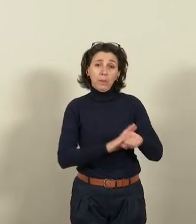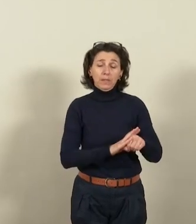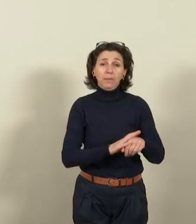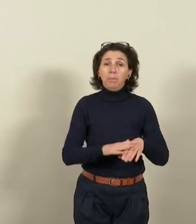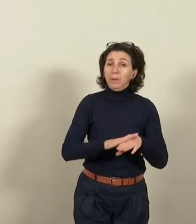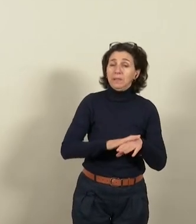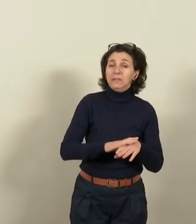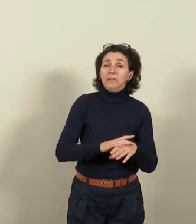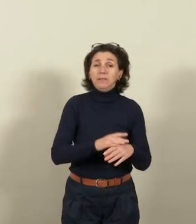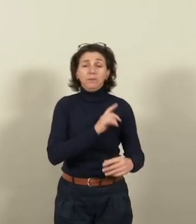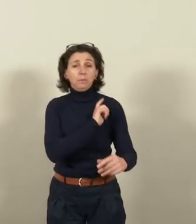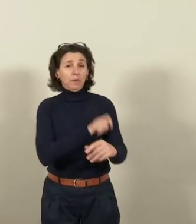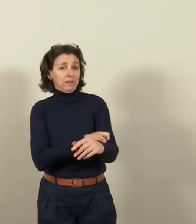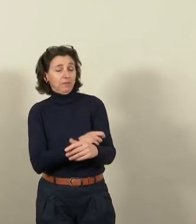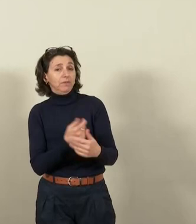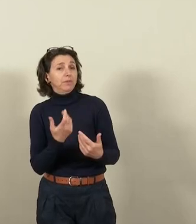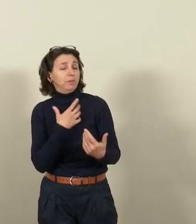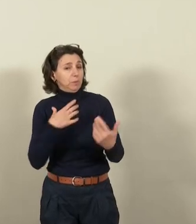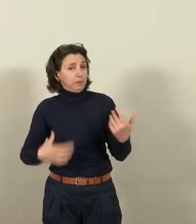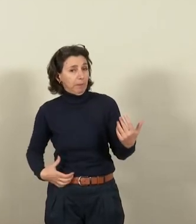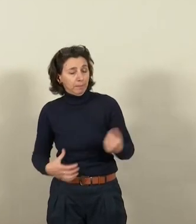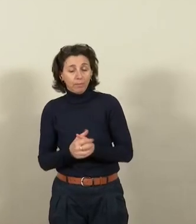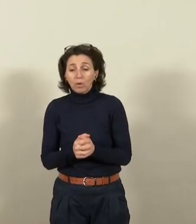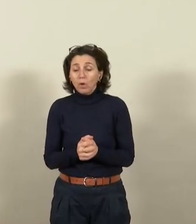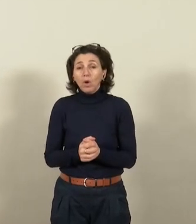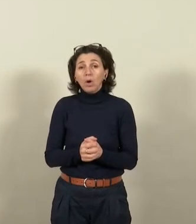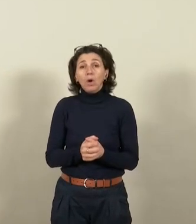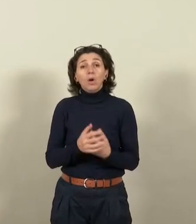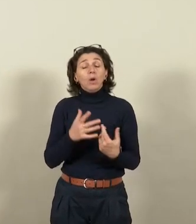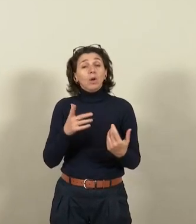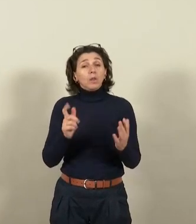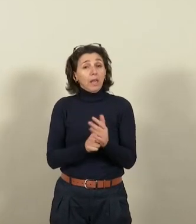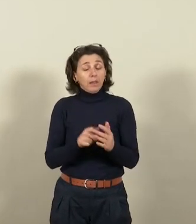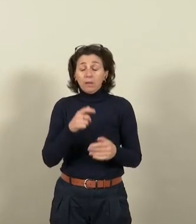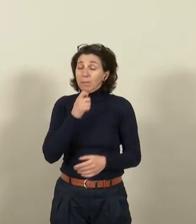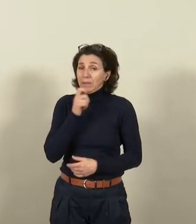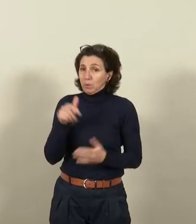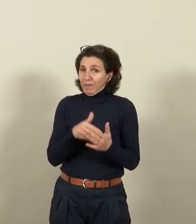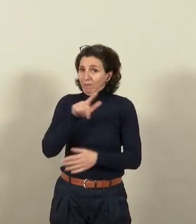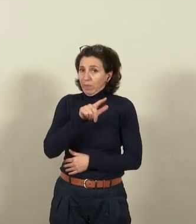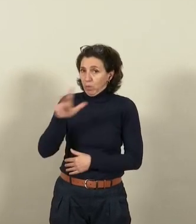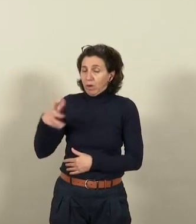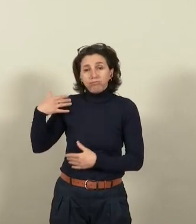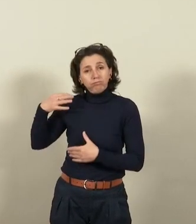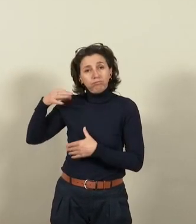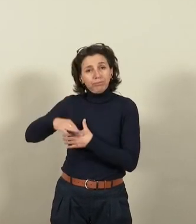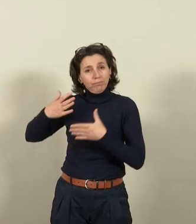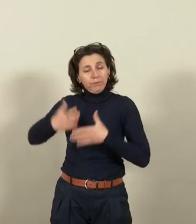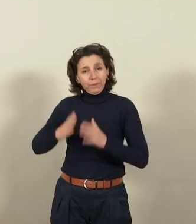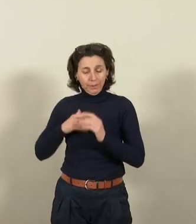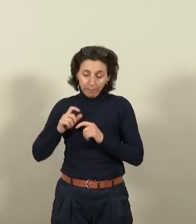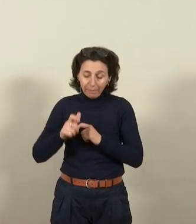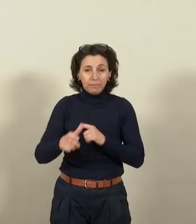délibération lors du conseil municipal du 13 mars 2023 Grenoble ville olympique ville